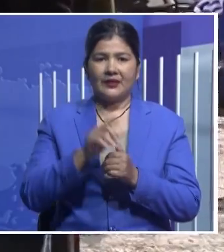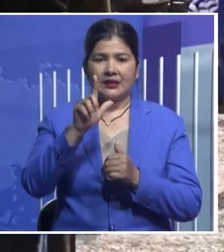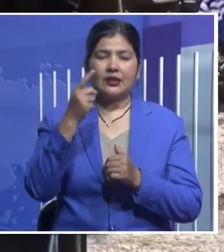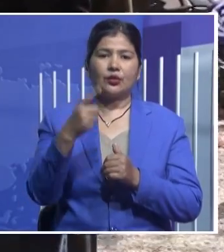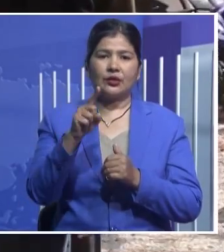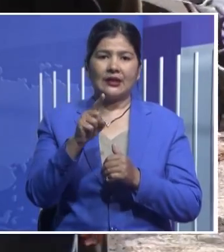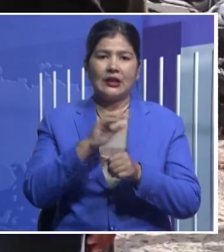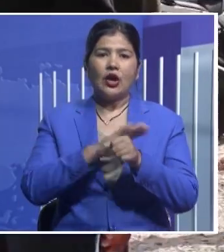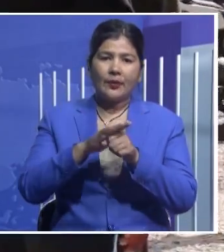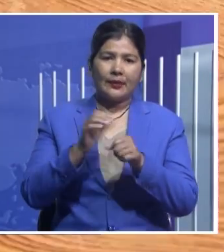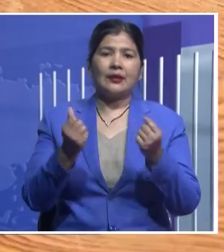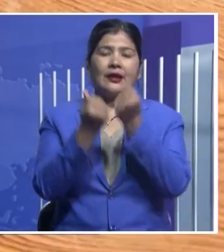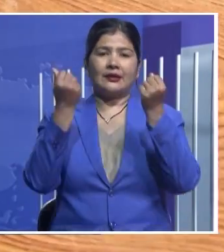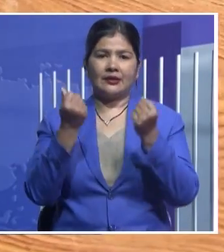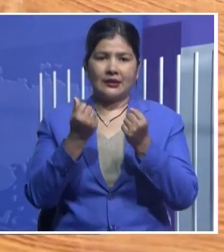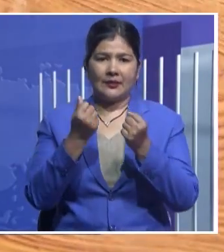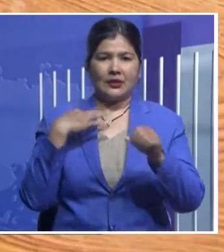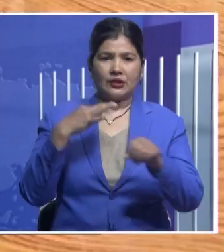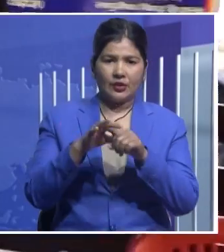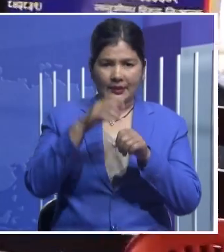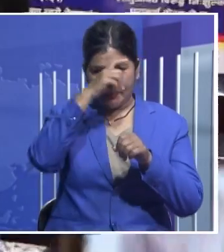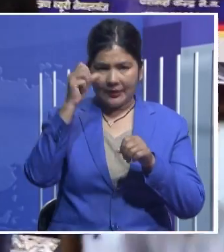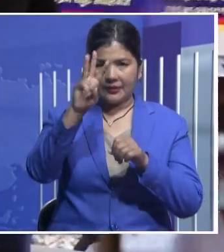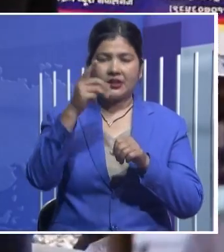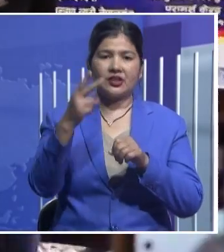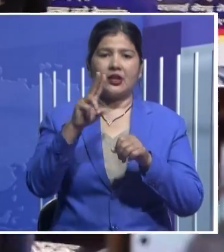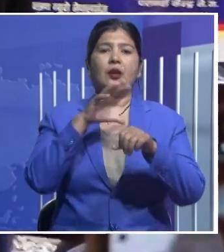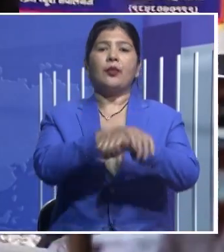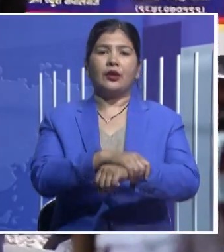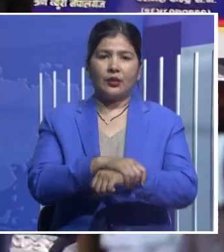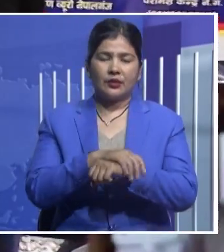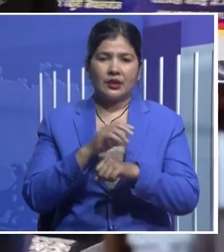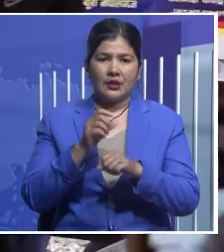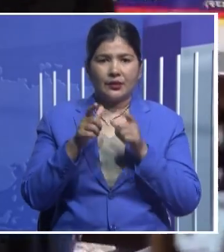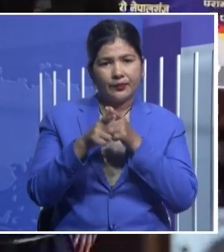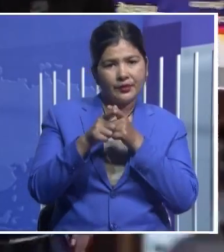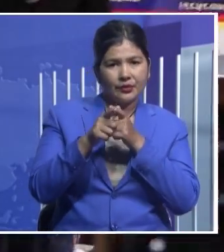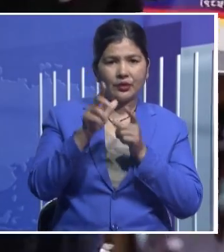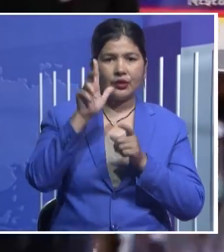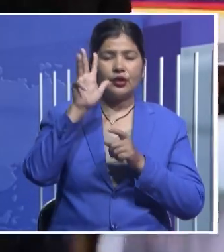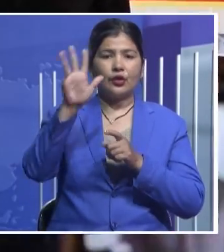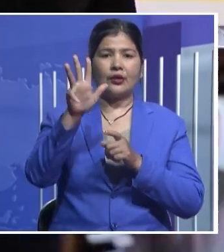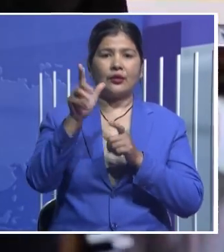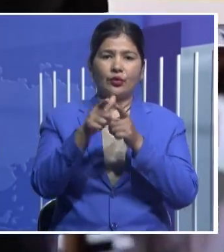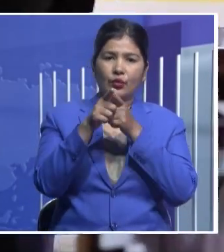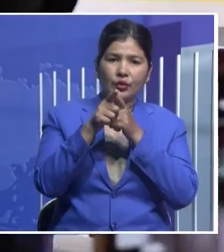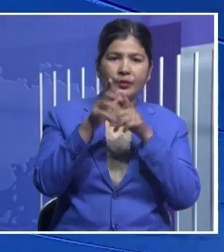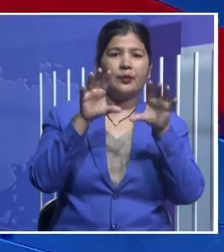सातवटा आपराधिक घटनामा संलग्न व्यक्ति सहित बाँकेमा तीनजना पक्राउ स्वचालित पिस्तोल र त्यसमा लाग्ने 9 राउन्ड गोली पनि